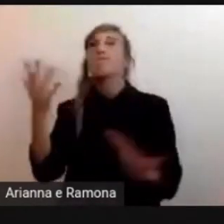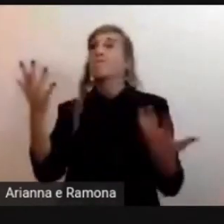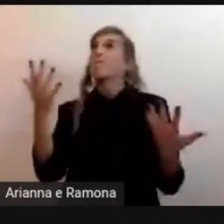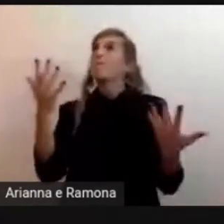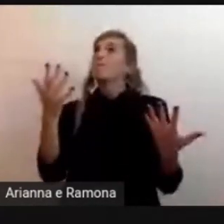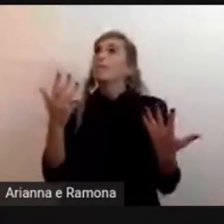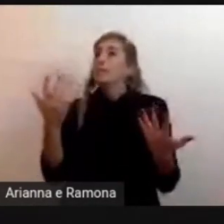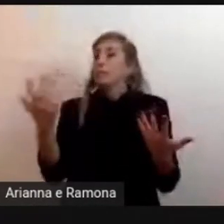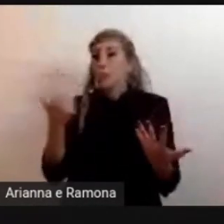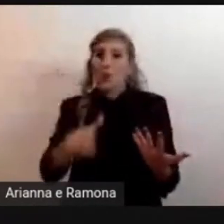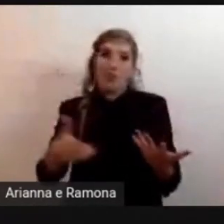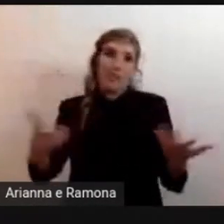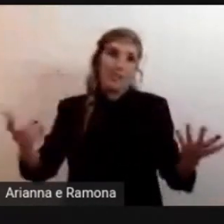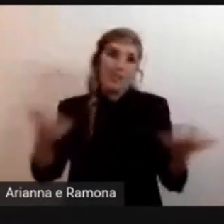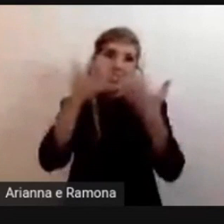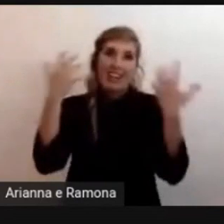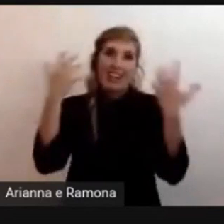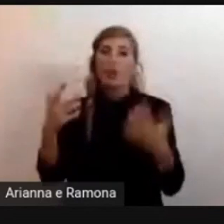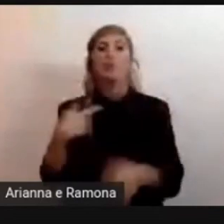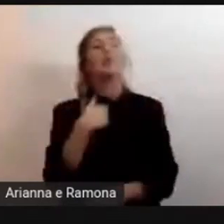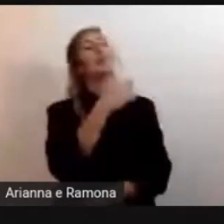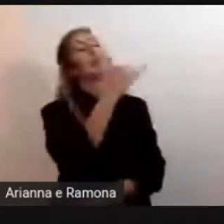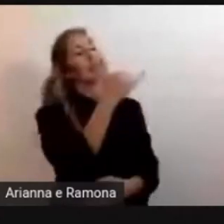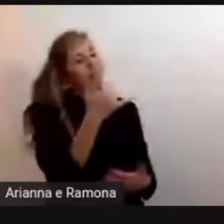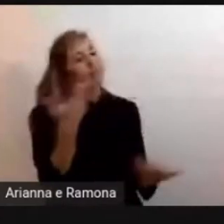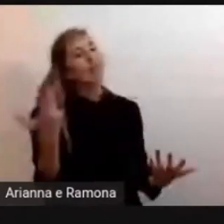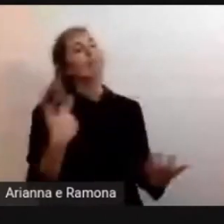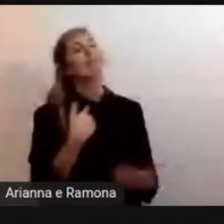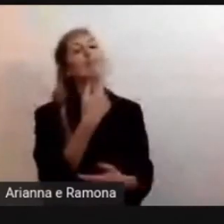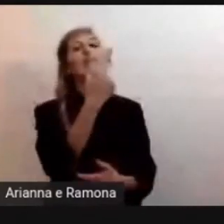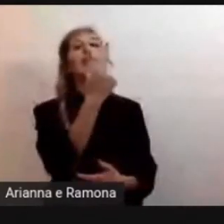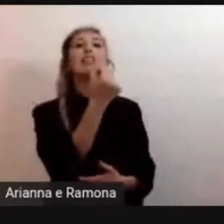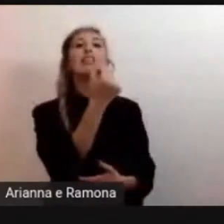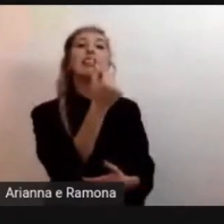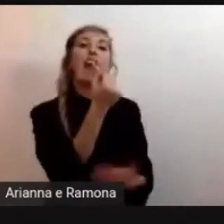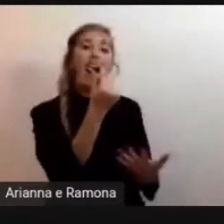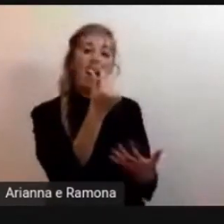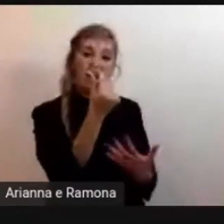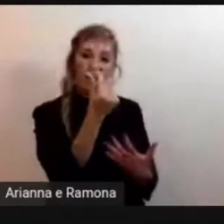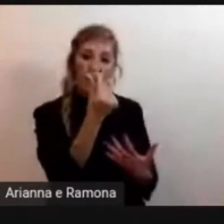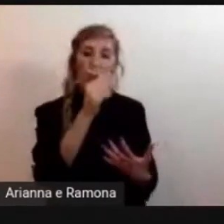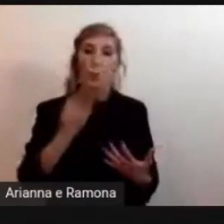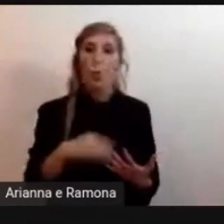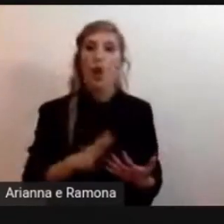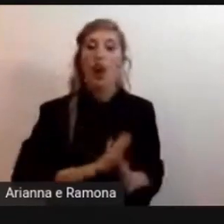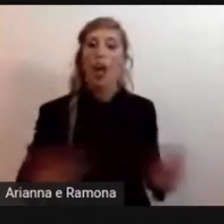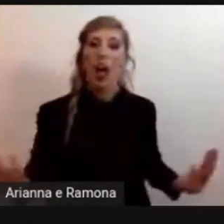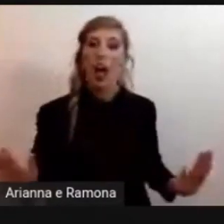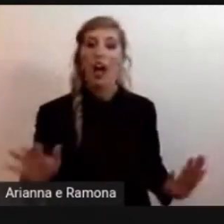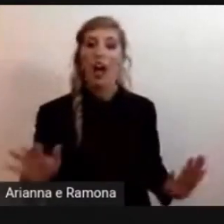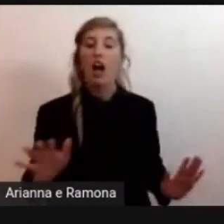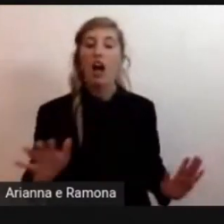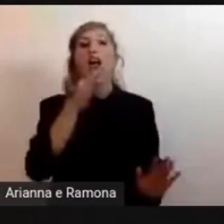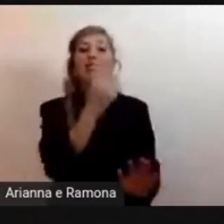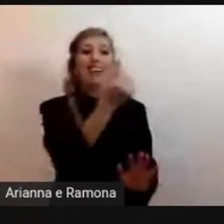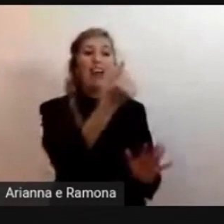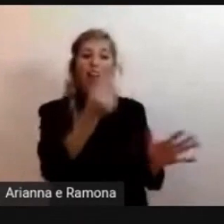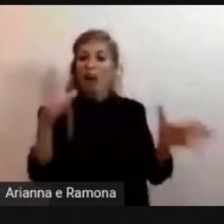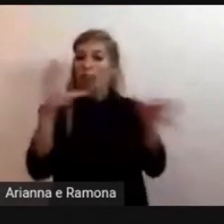dove andremo si riteneva sostanzialmente nulla non corrisponde a